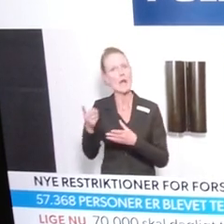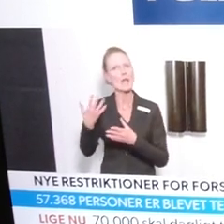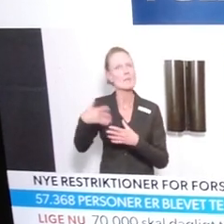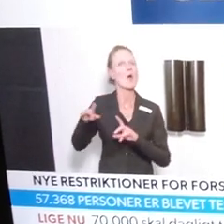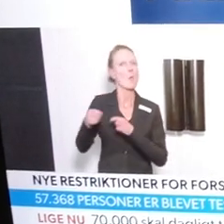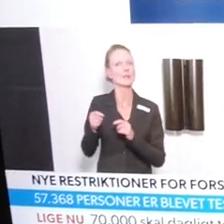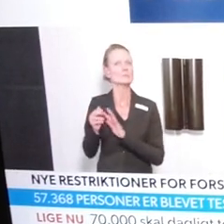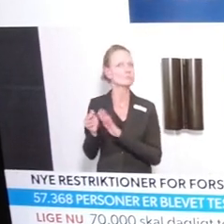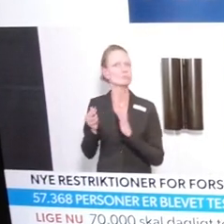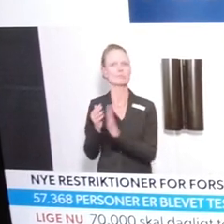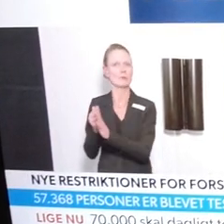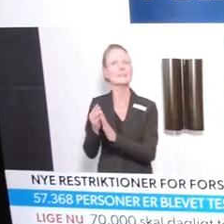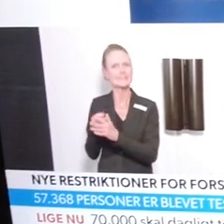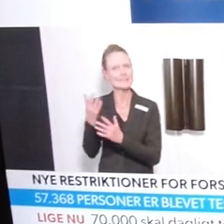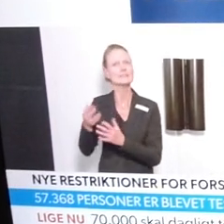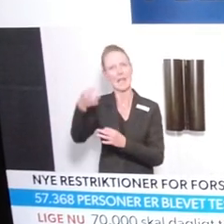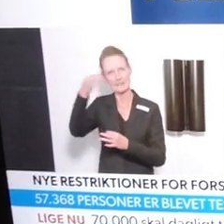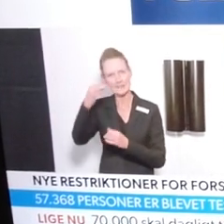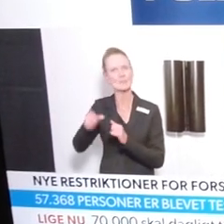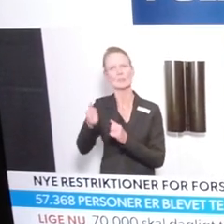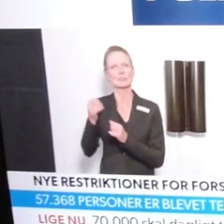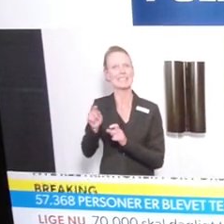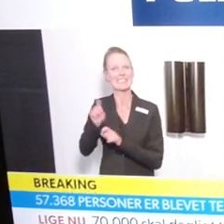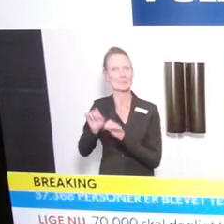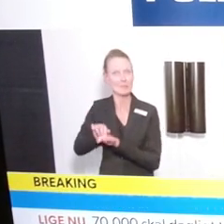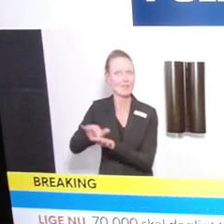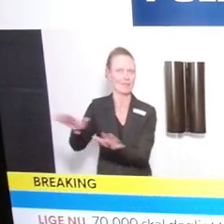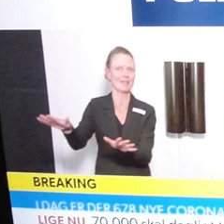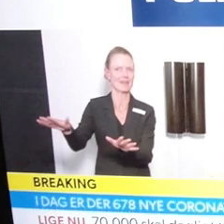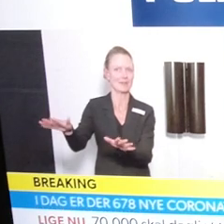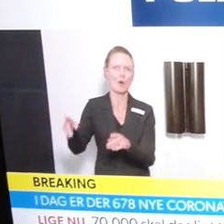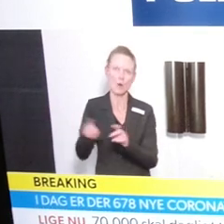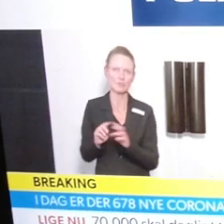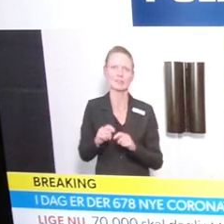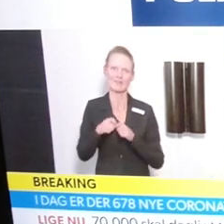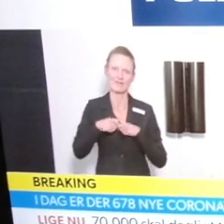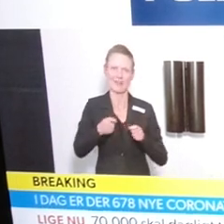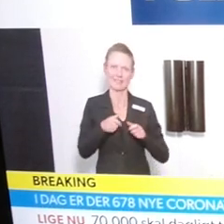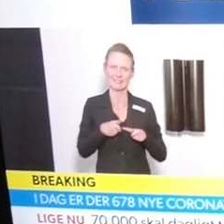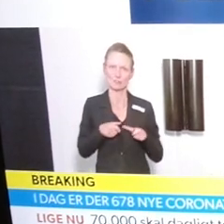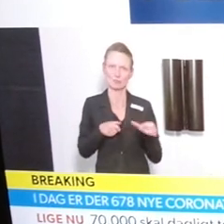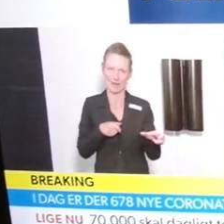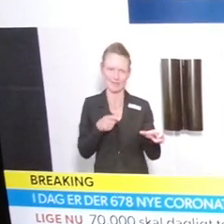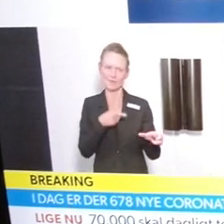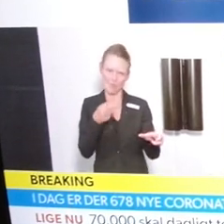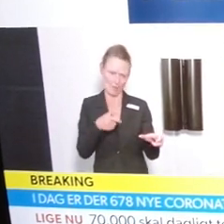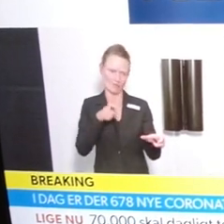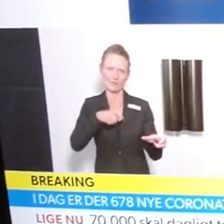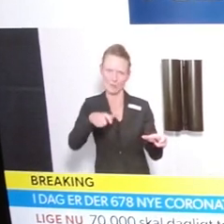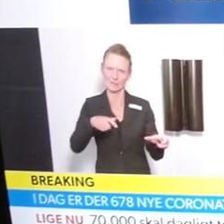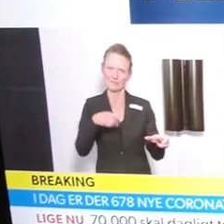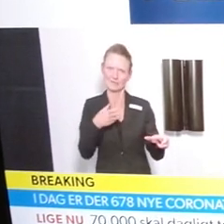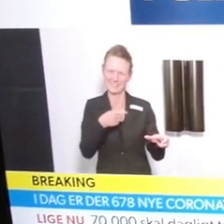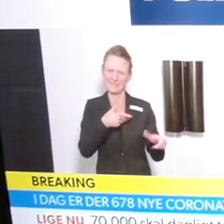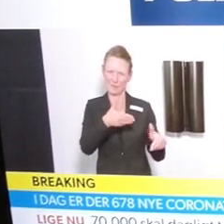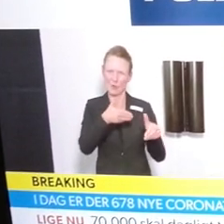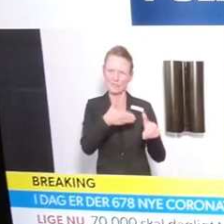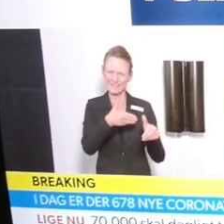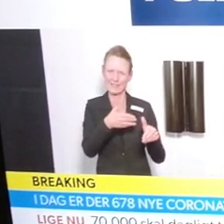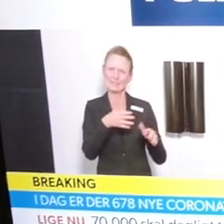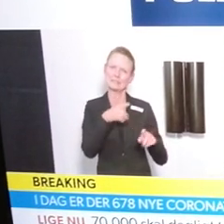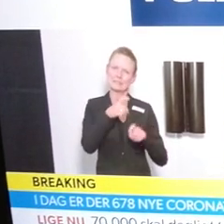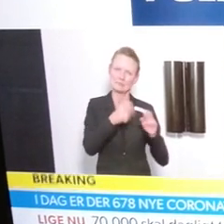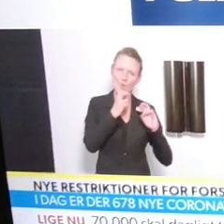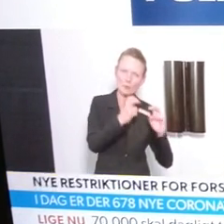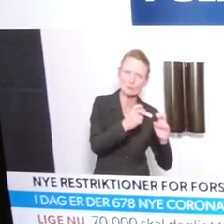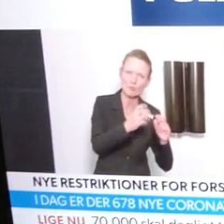sårbare. Og også fast track for smitteopsporede personer og mennesker med symptomer.